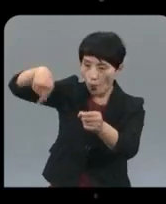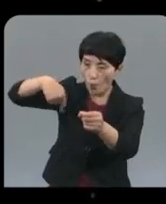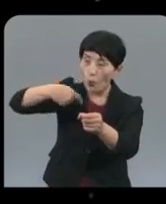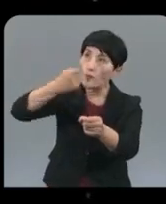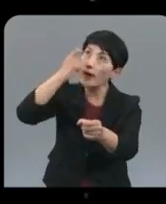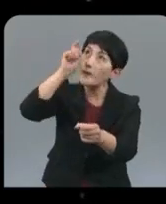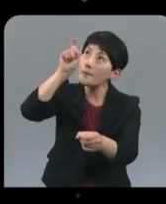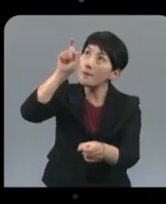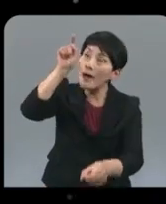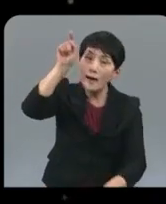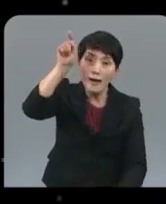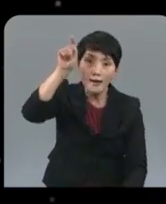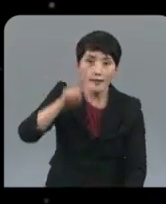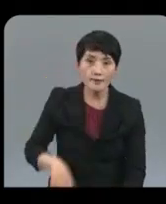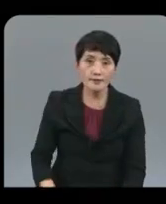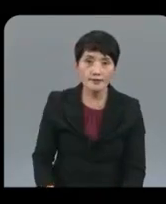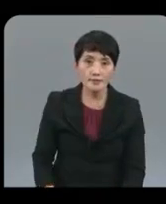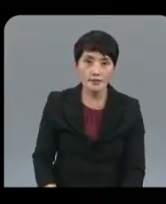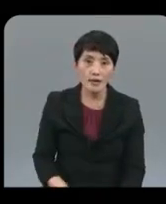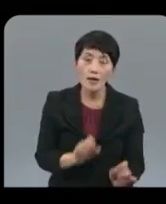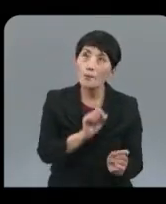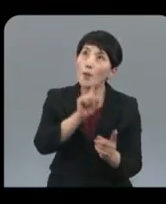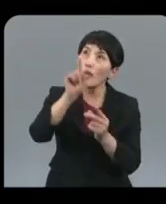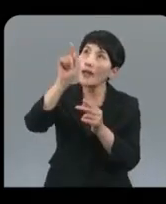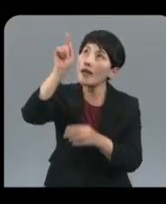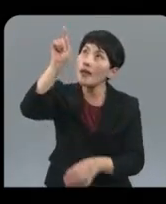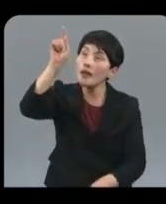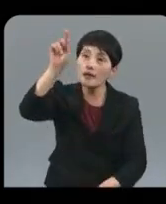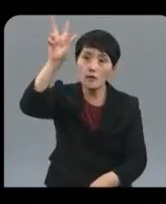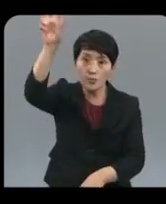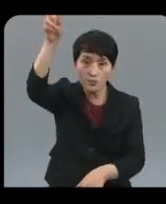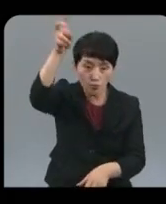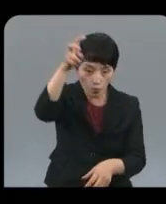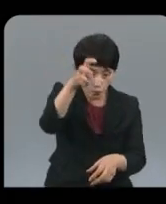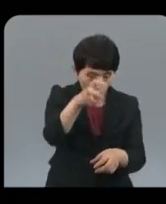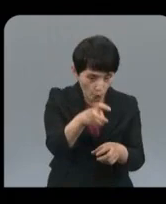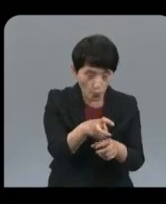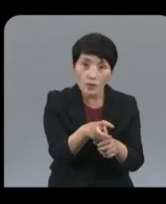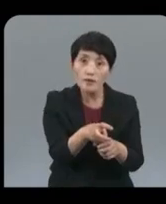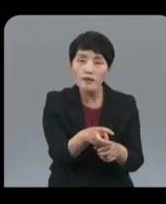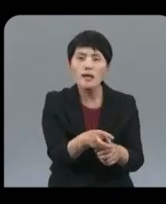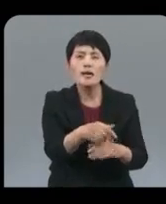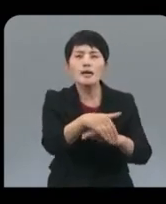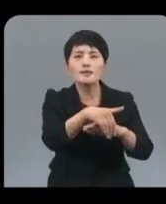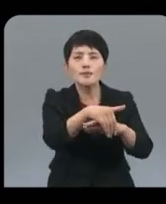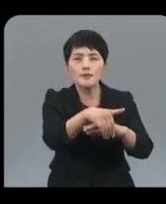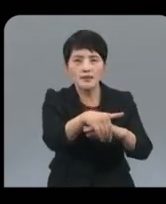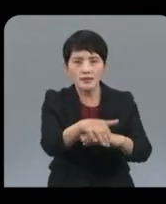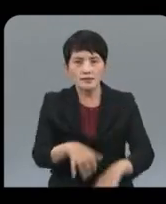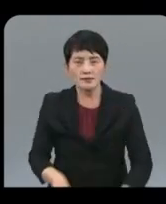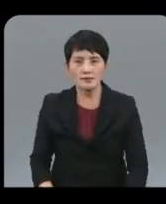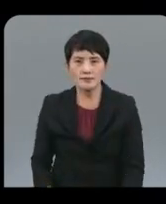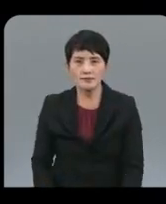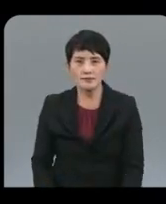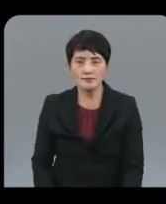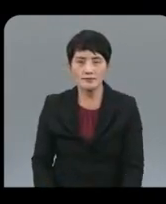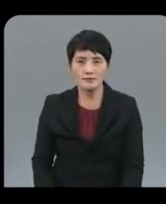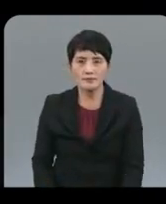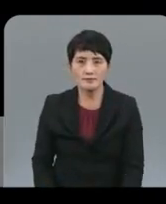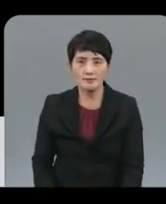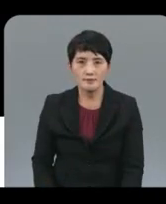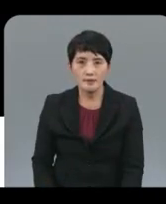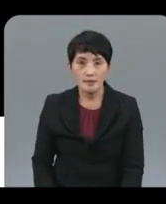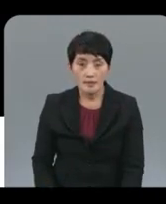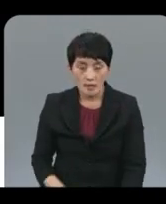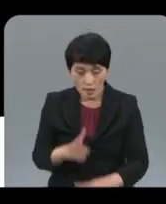tinh đó là phóng Một vệ tinh có cánh tay robot lên quỹ đạo được phỏng đoán là có vệ tinh udb số 1 để đưa vệ tinh này trở lại bầu khí quyển